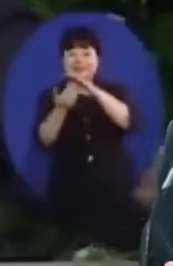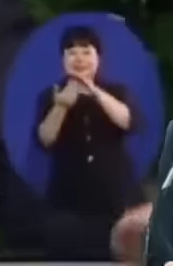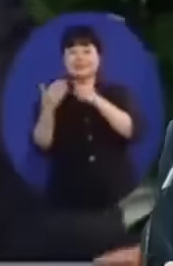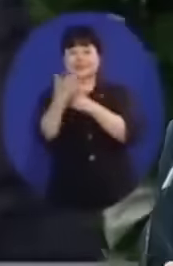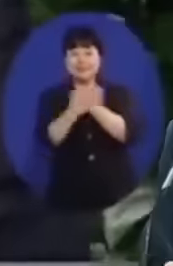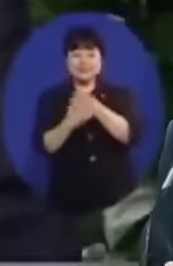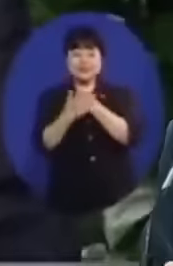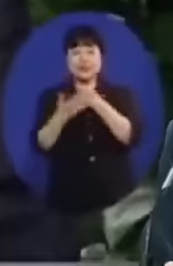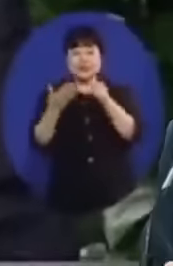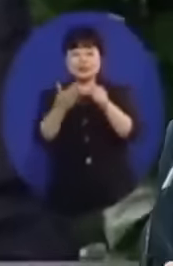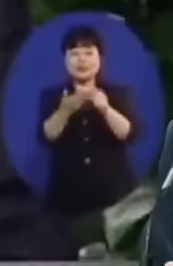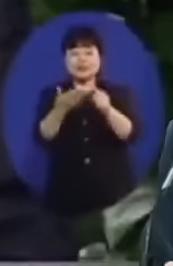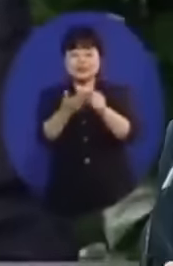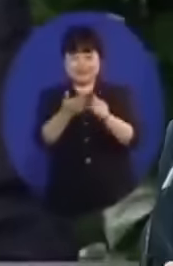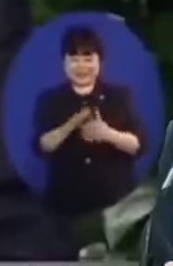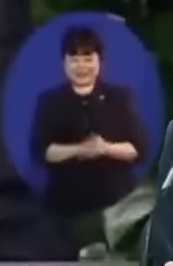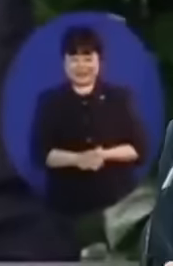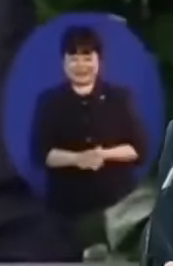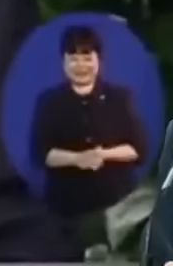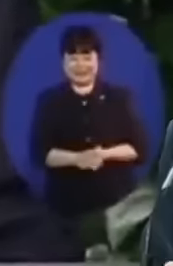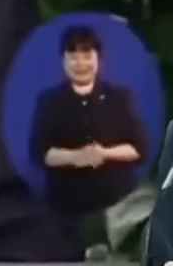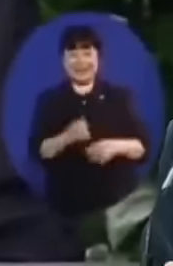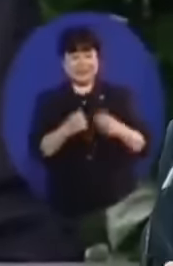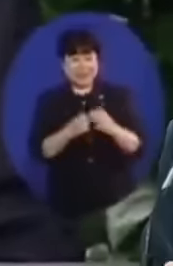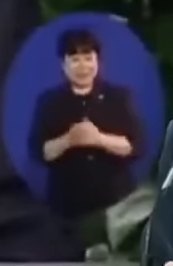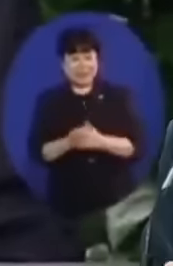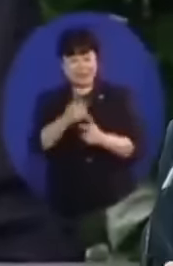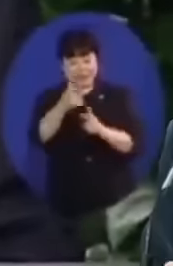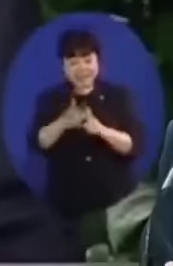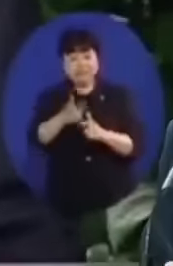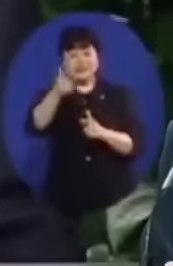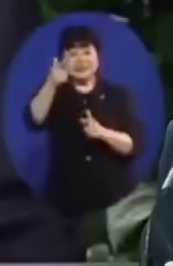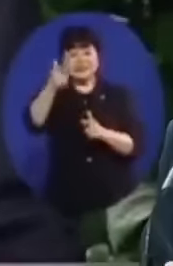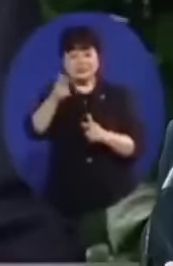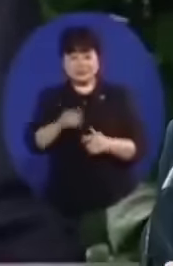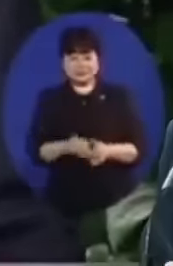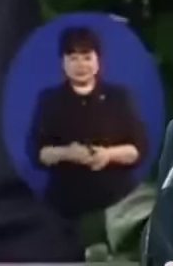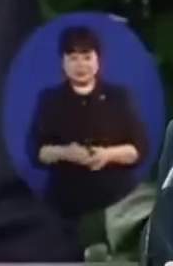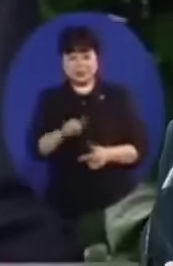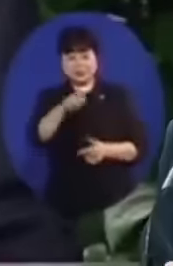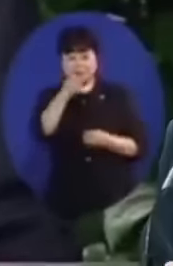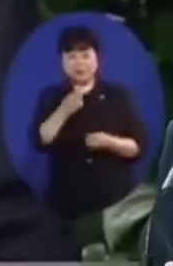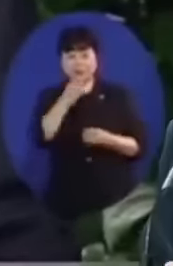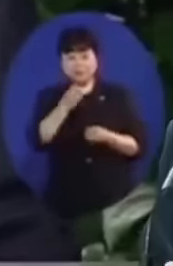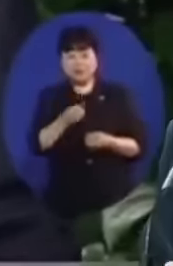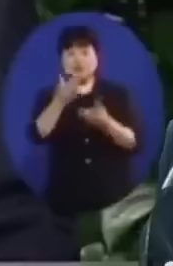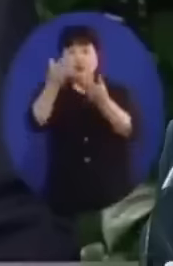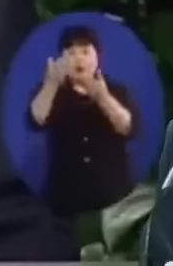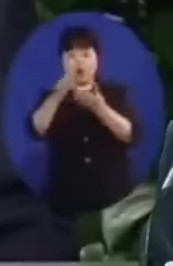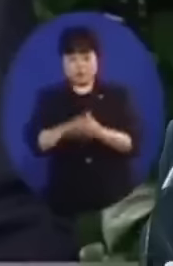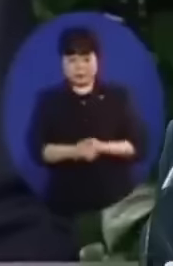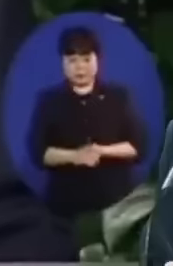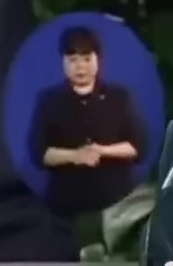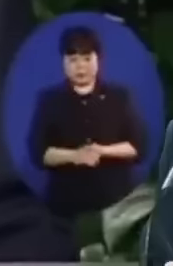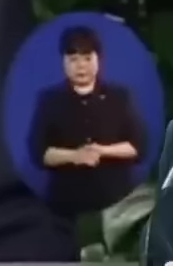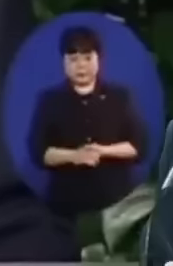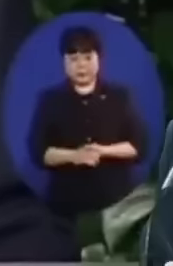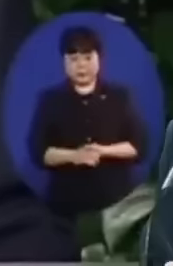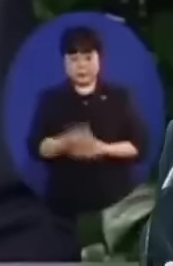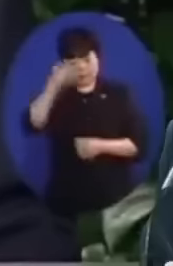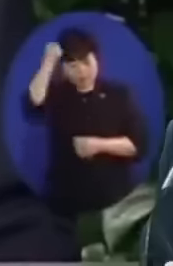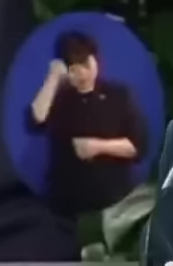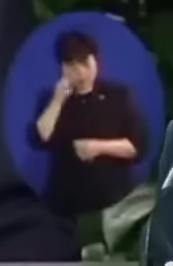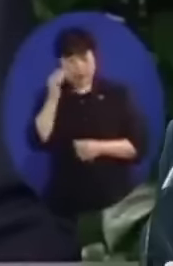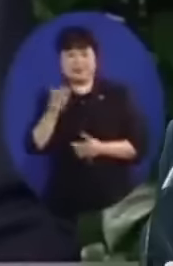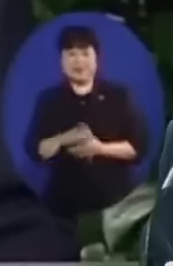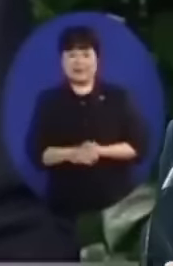은총을 여러분에게 주시는 것입니다. 그러므로 예수님 크면 오중복음과 삼중축복을 기회가 날 수